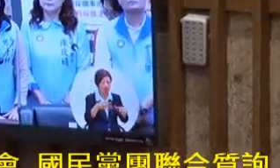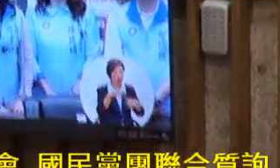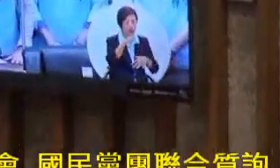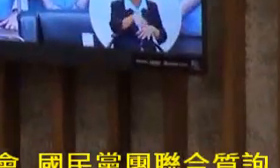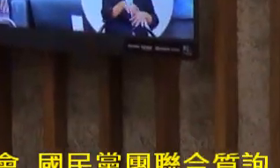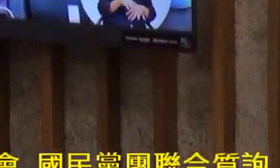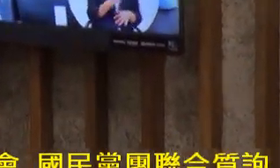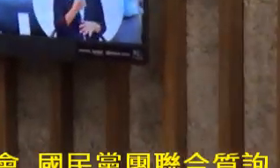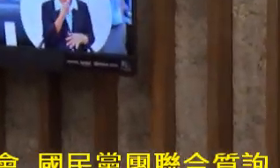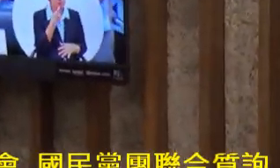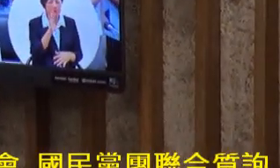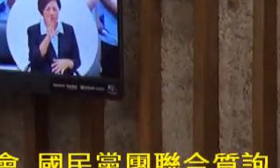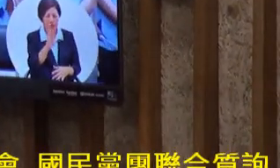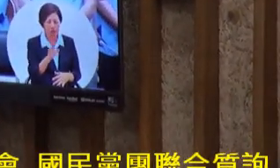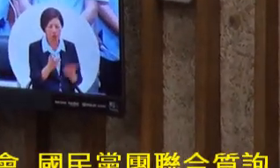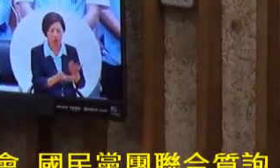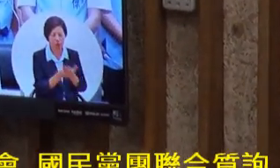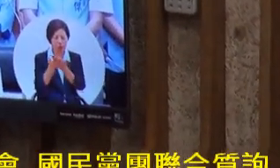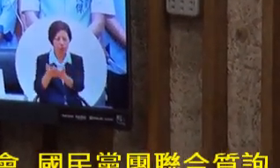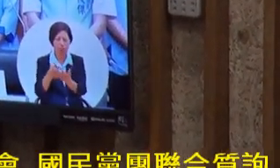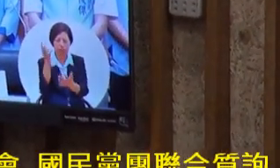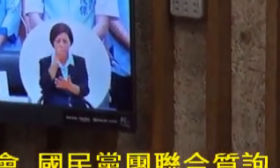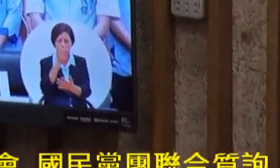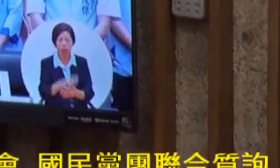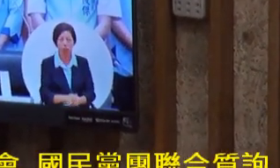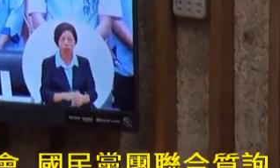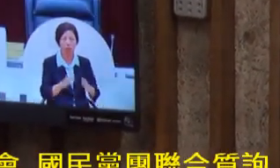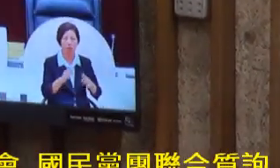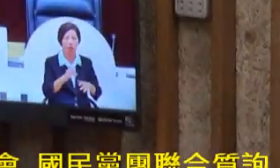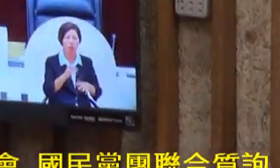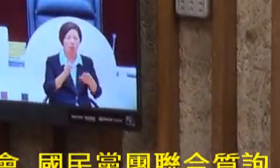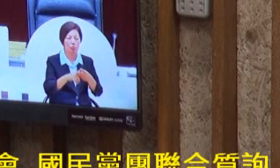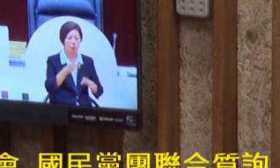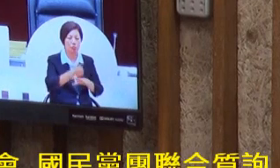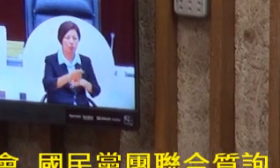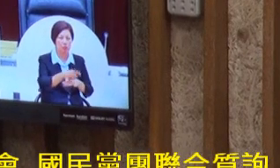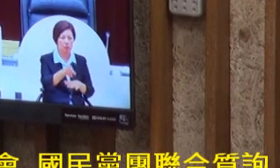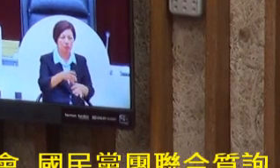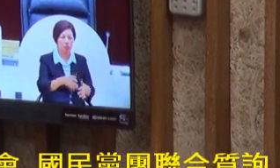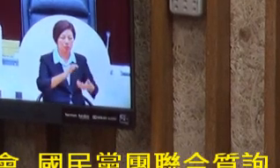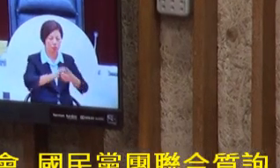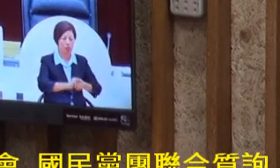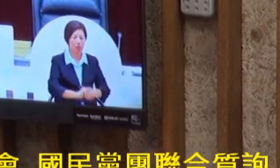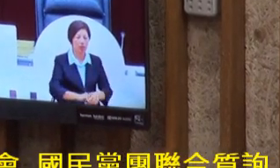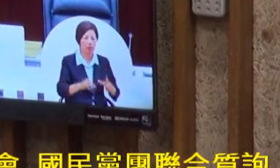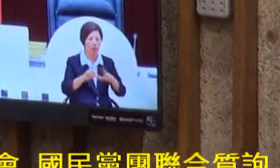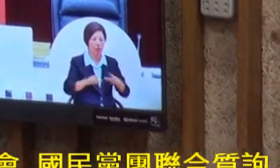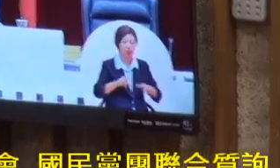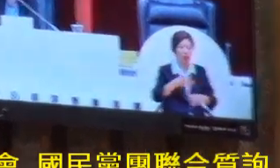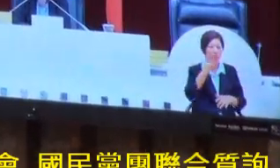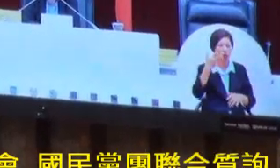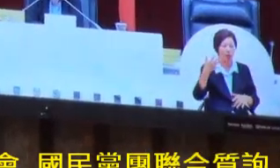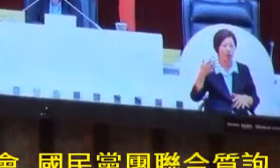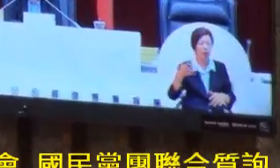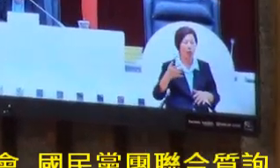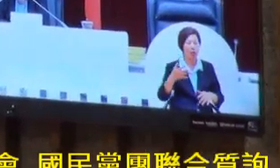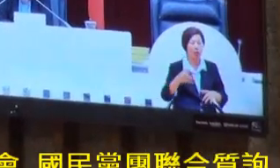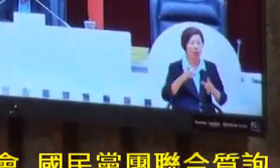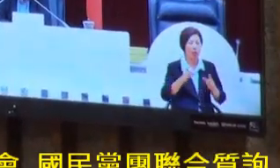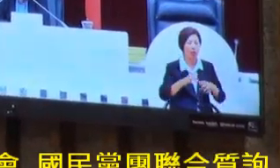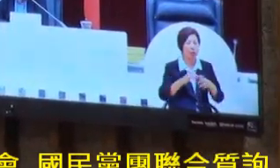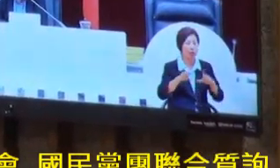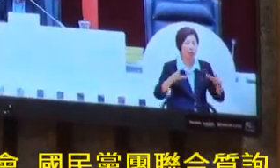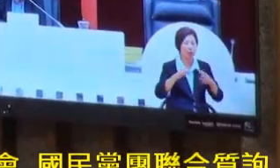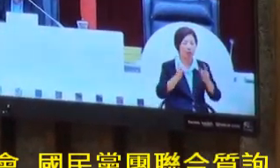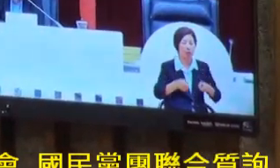移送检调，对我请你才是。 那我们就把大胆开唱的相关事宜，请我们政